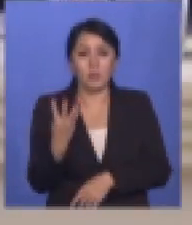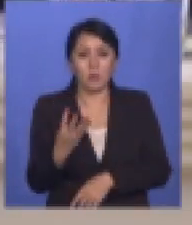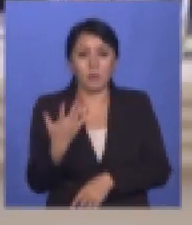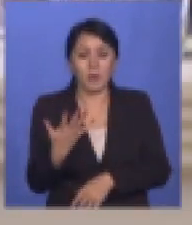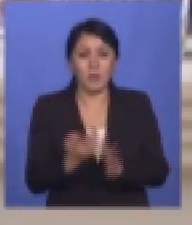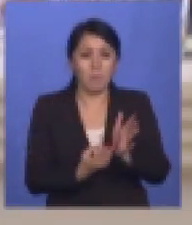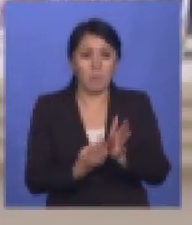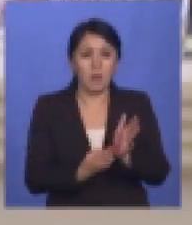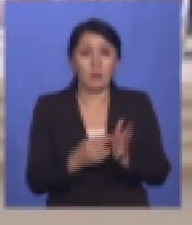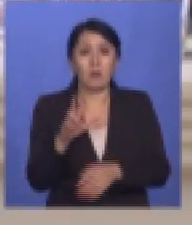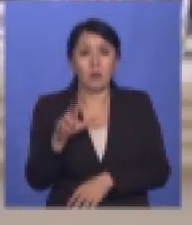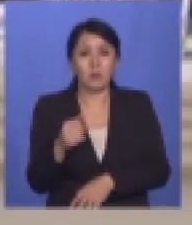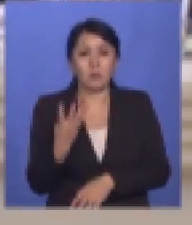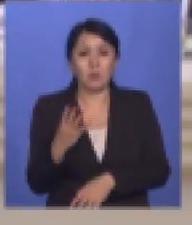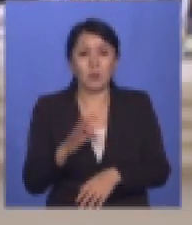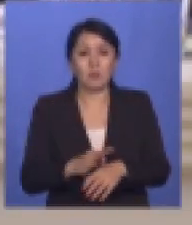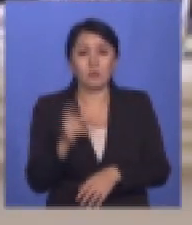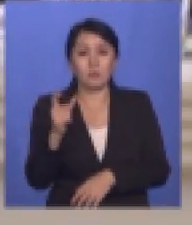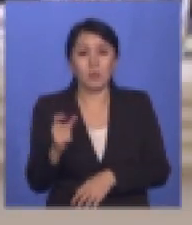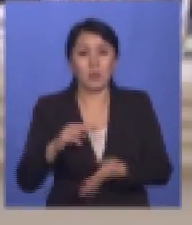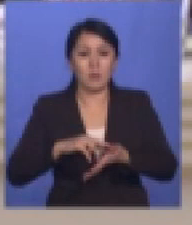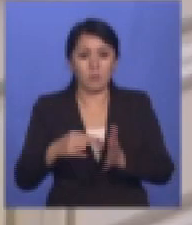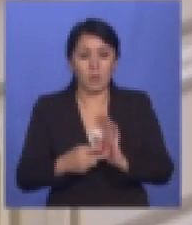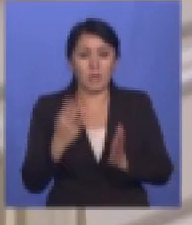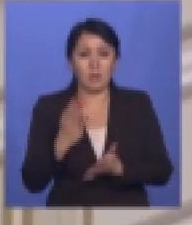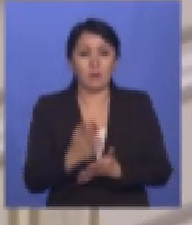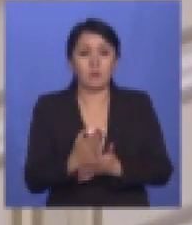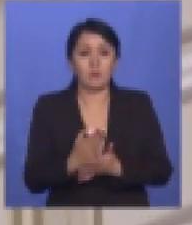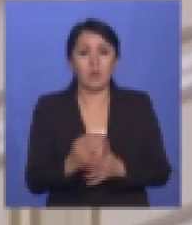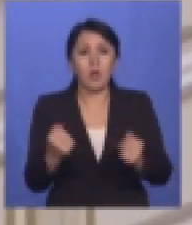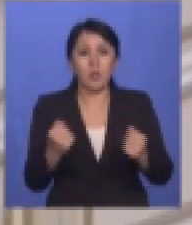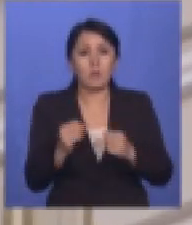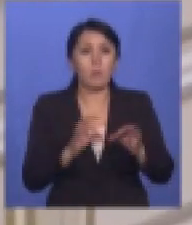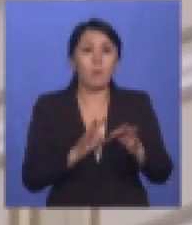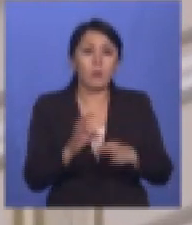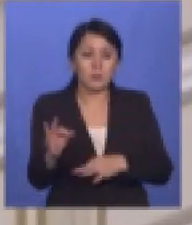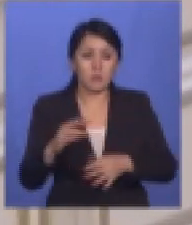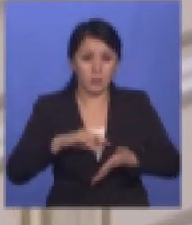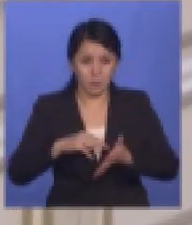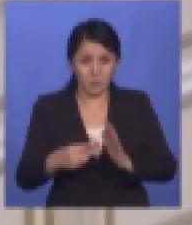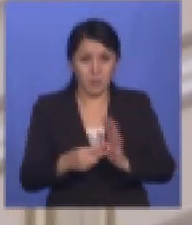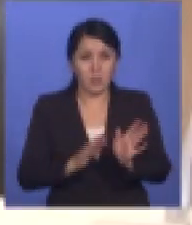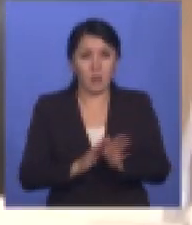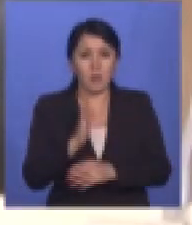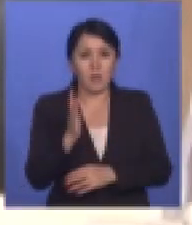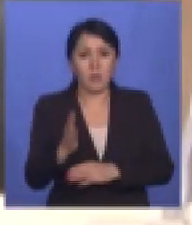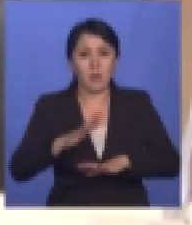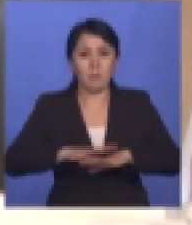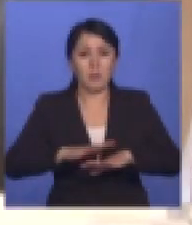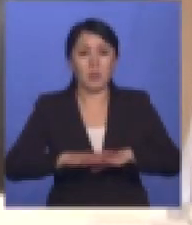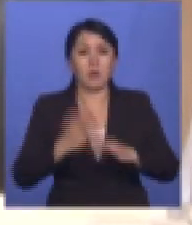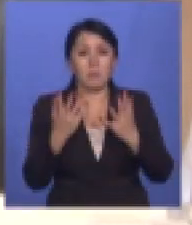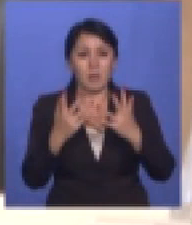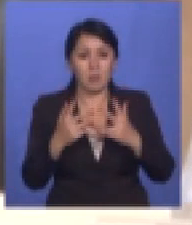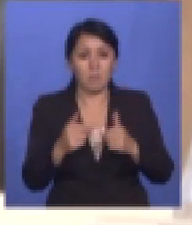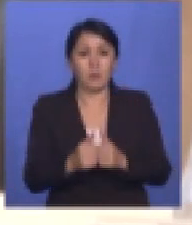жасалды. Барлығы 304 науқасқа ота жасау жоспарлануда. Спорт саласында да бірқатар жоба іске асырылуда. Қор қаржысы есебінен